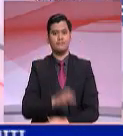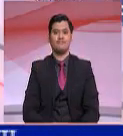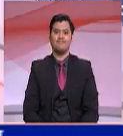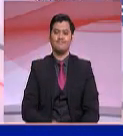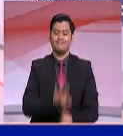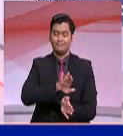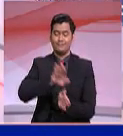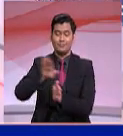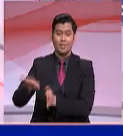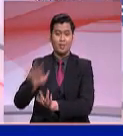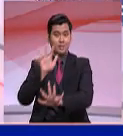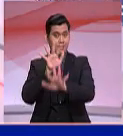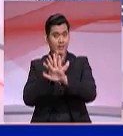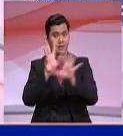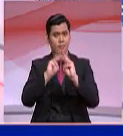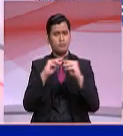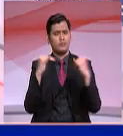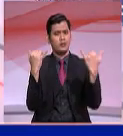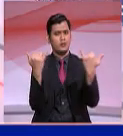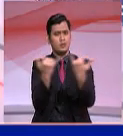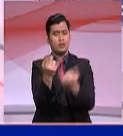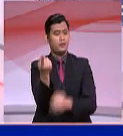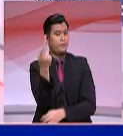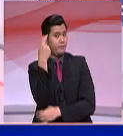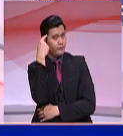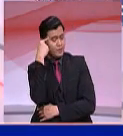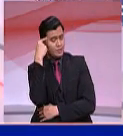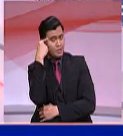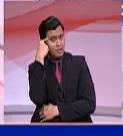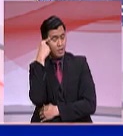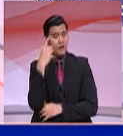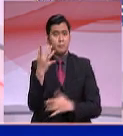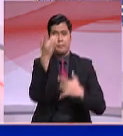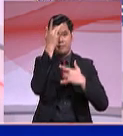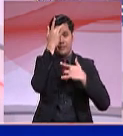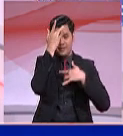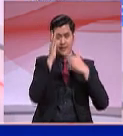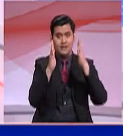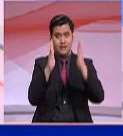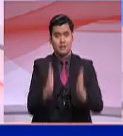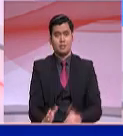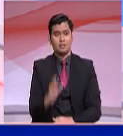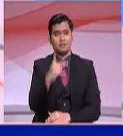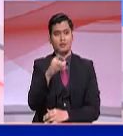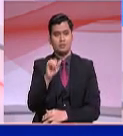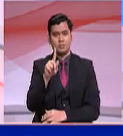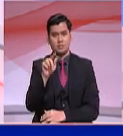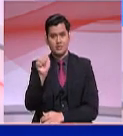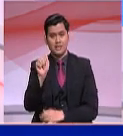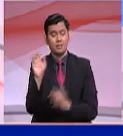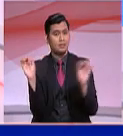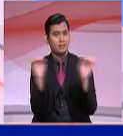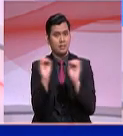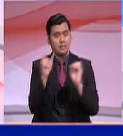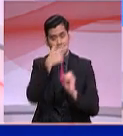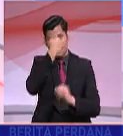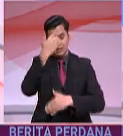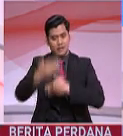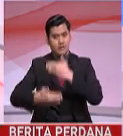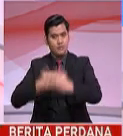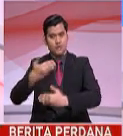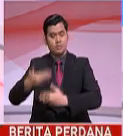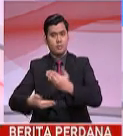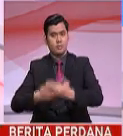Ramai dalam kalangan masyarakat beranggapan penyakit kusta sudah tiada dek kemajuan teknologi perubatan hari ini.